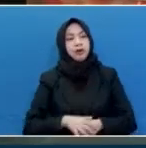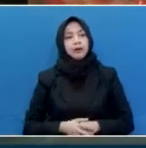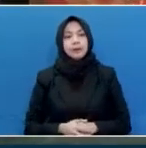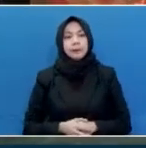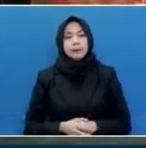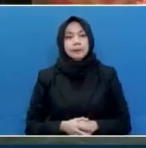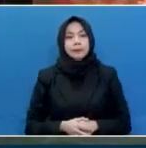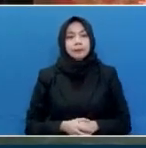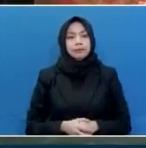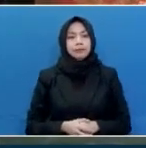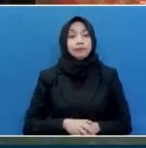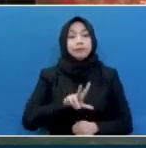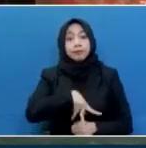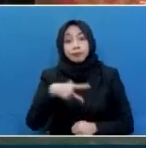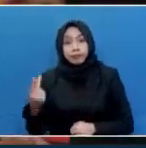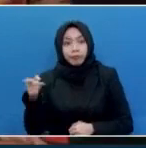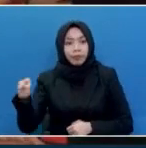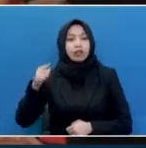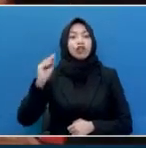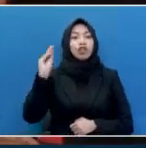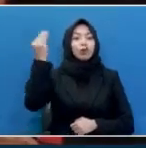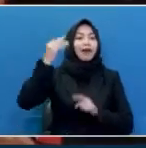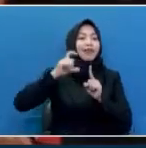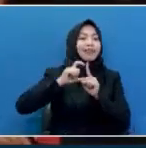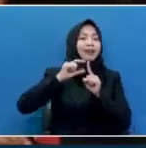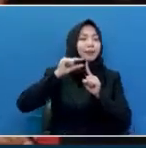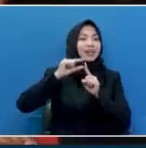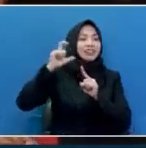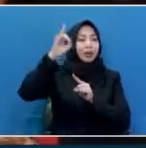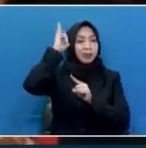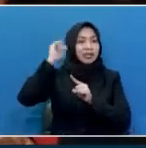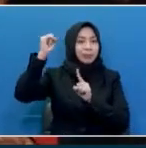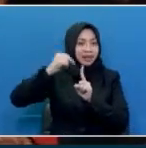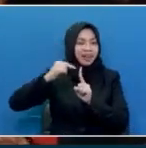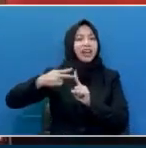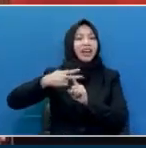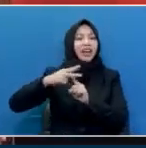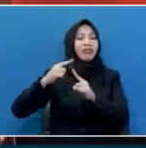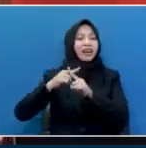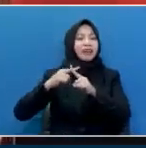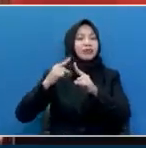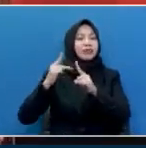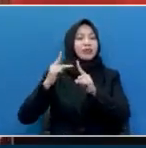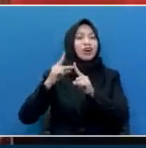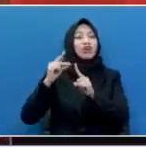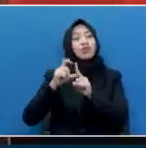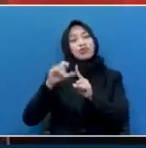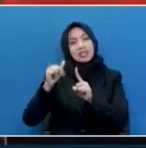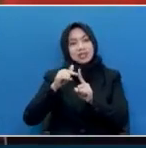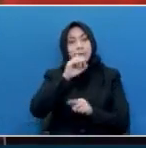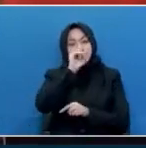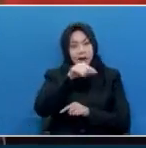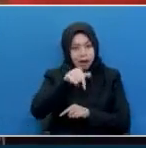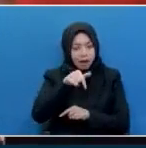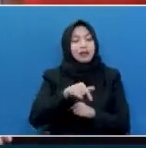saya sementara itu saudara ketua DPC PDI Perjuangan kota sol fek Sadi rudiatmo menyebut Ini pertama kalinya Presiden Joko widoro